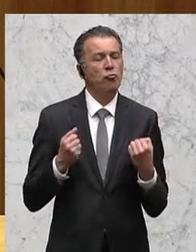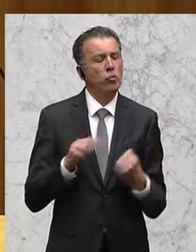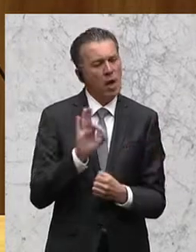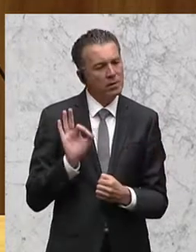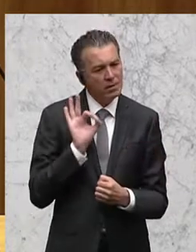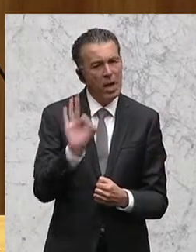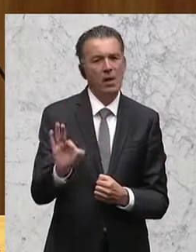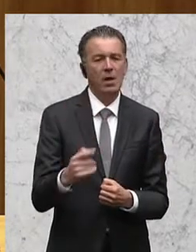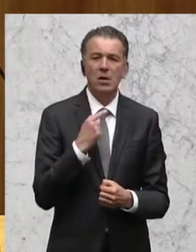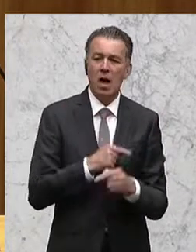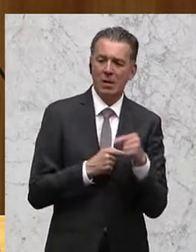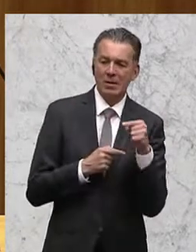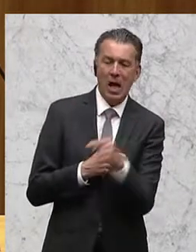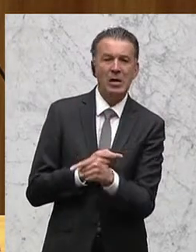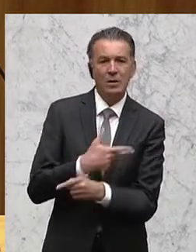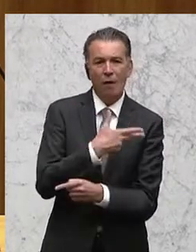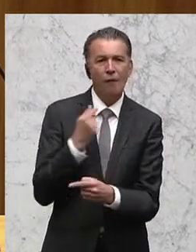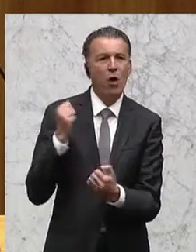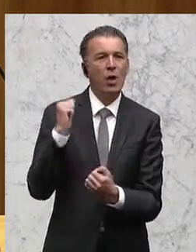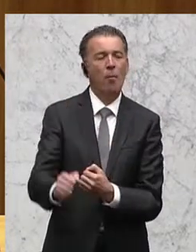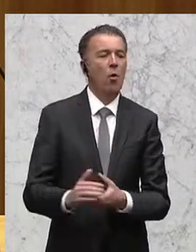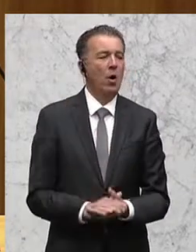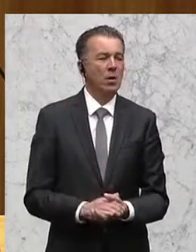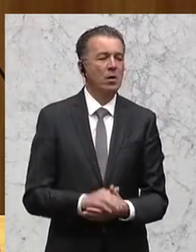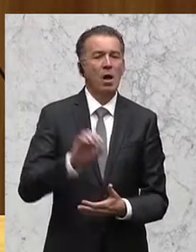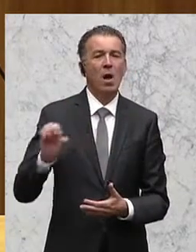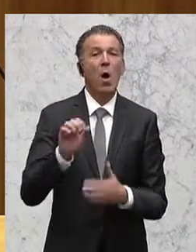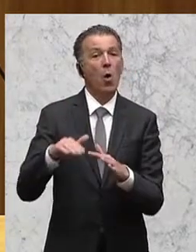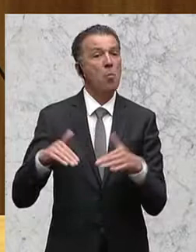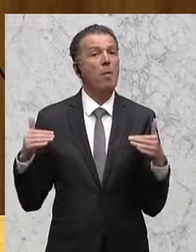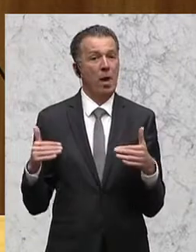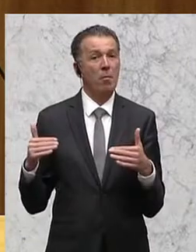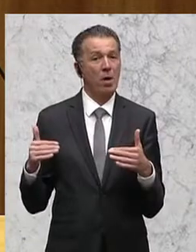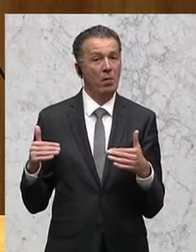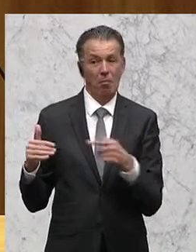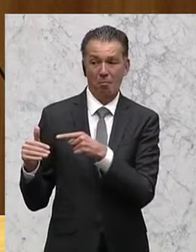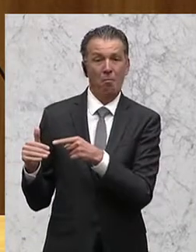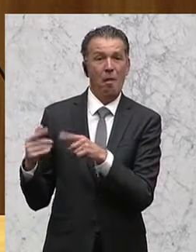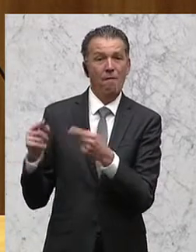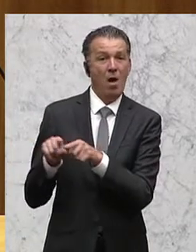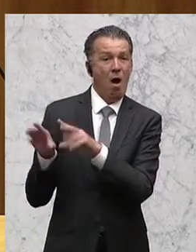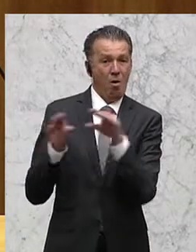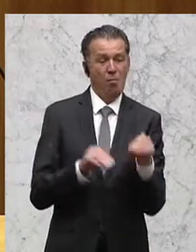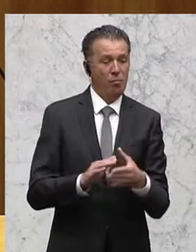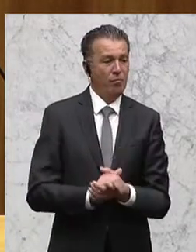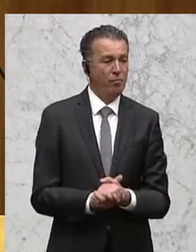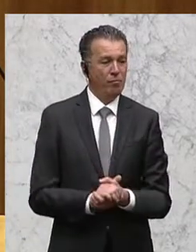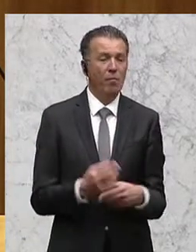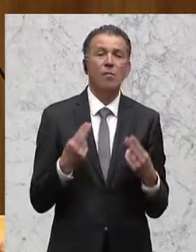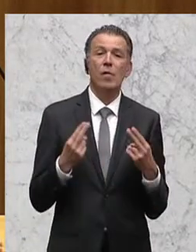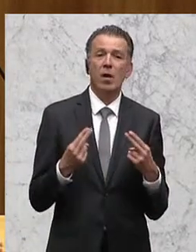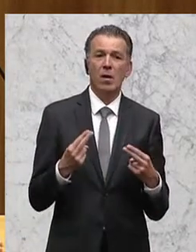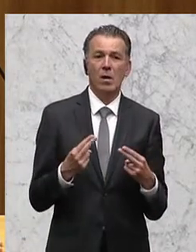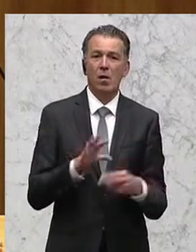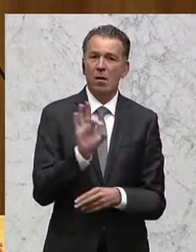diese daten sind als völkermord zu wehren und wie es das europaparlament getan hat so sollen dass auch wir hier tun das ist wichtig